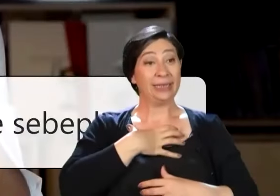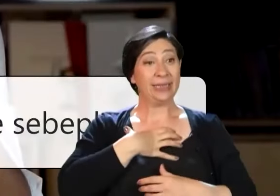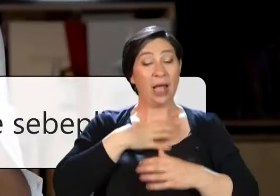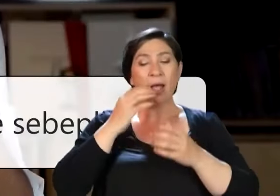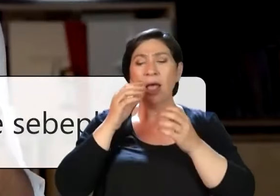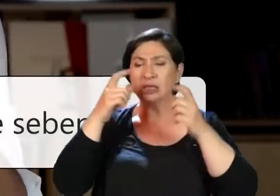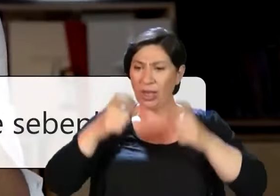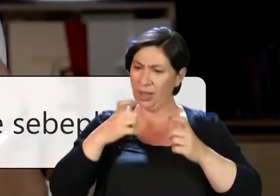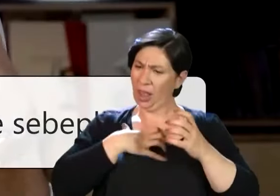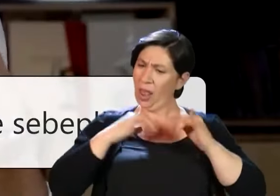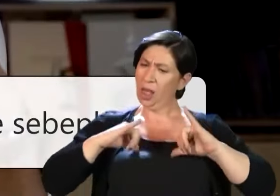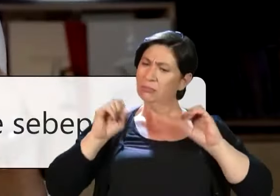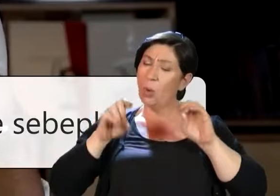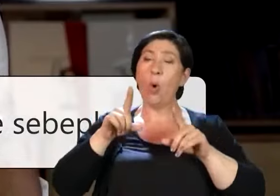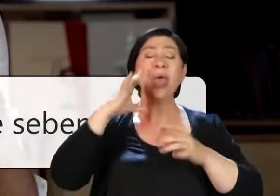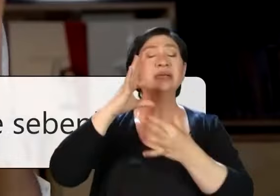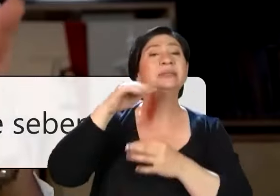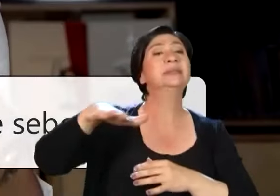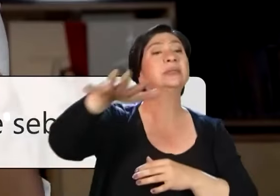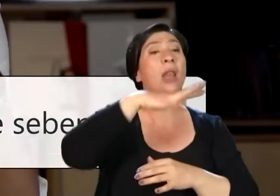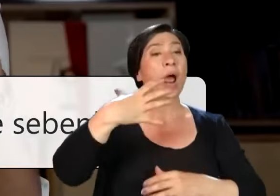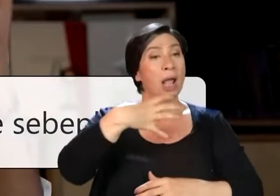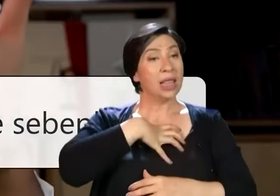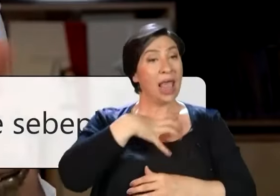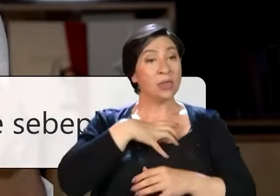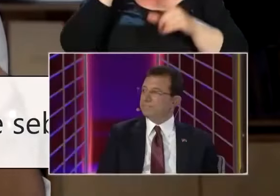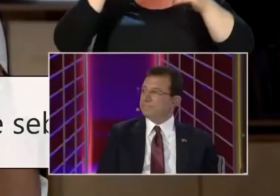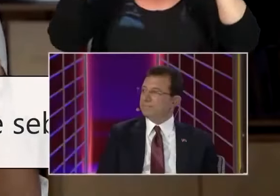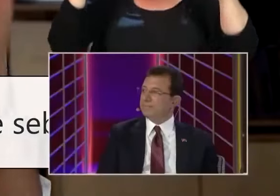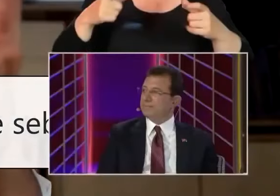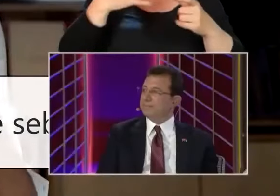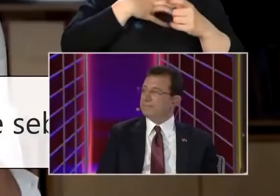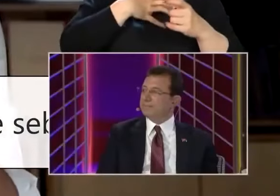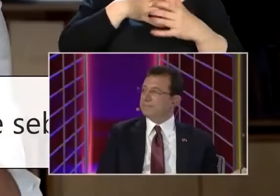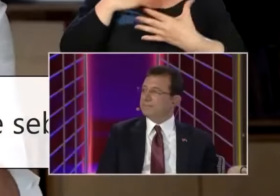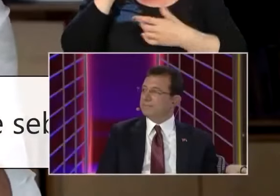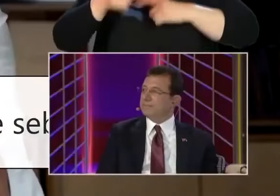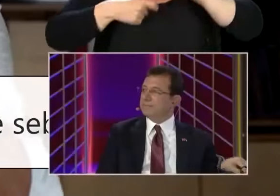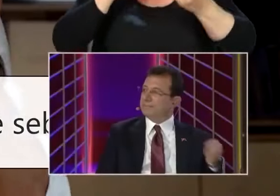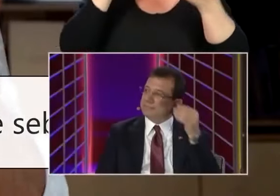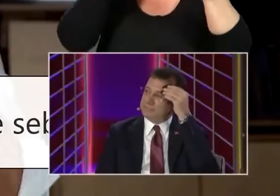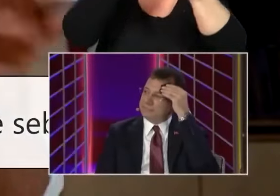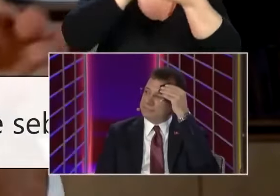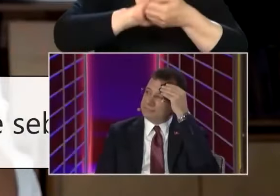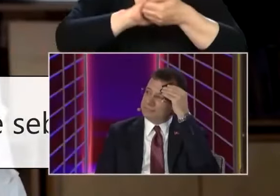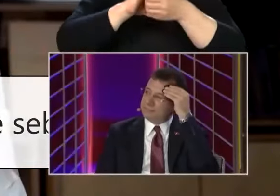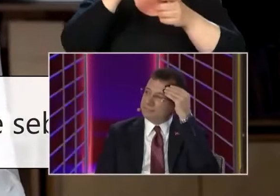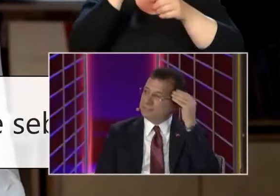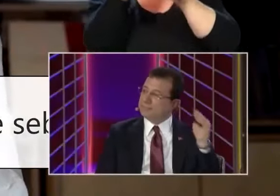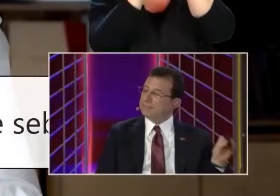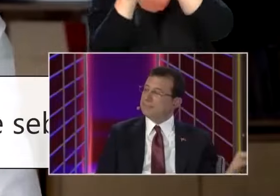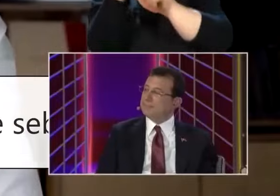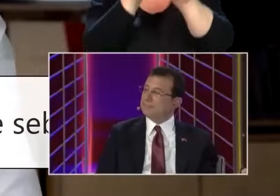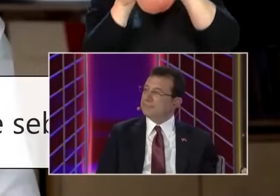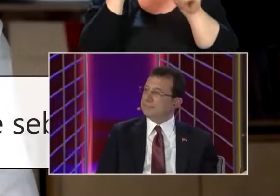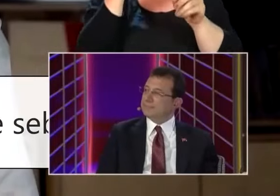kendi akışına bıraktığınızda o insanlar kendiliğinden o şehri kendi kimliğiyle buluşturuyor. Ama siz dizayn etmeye kalkınca